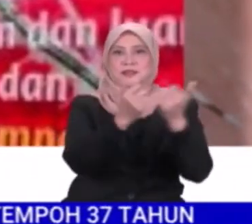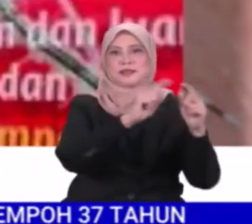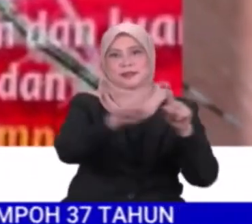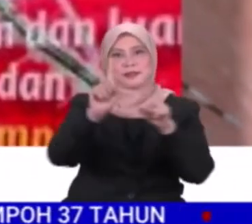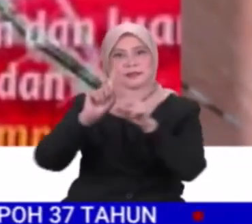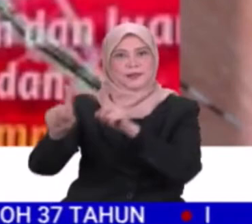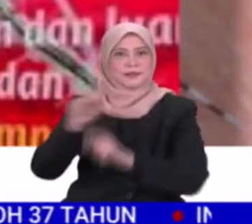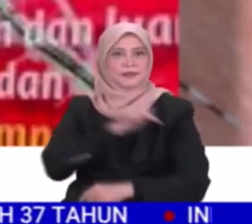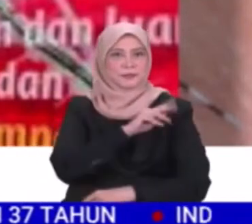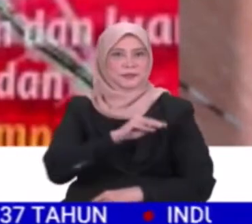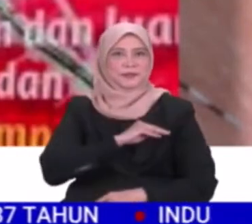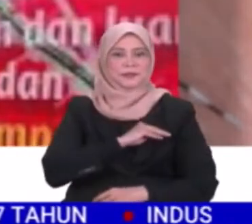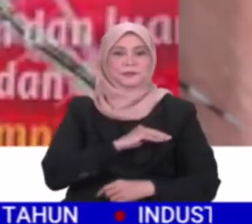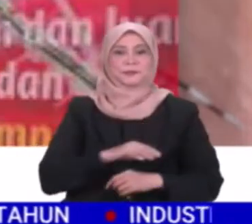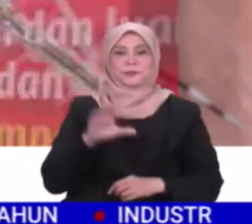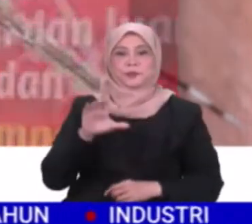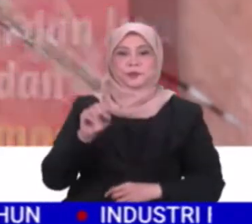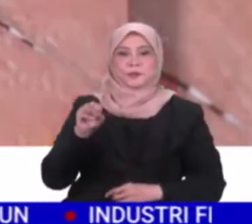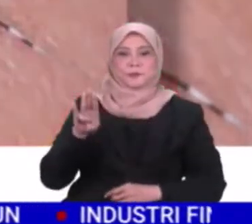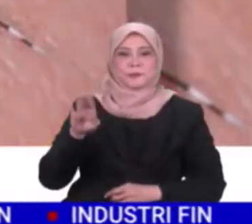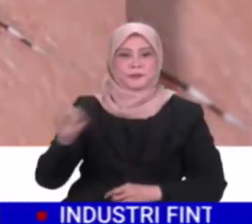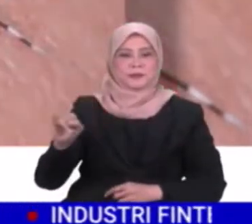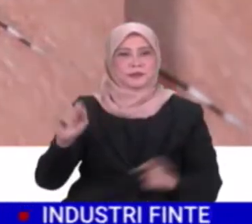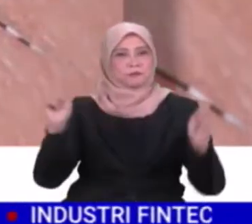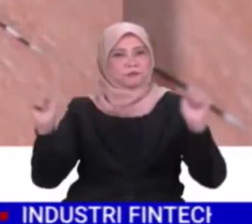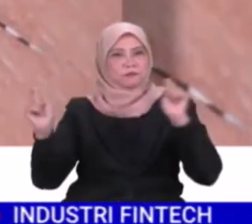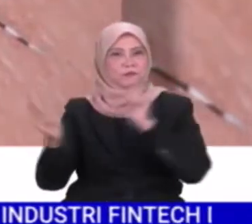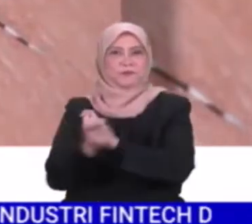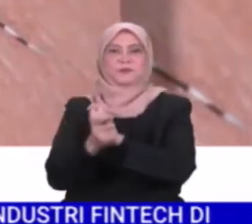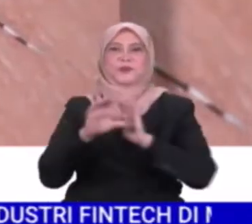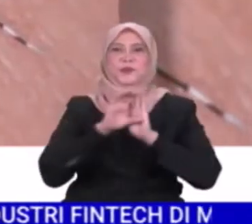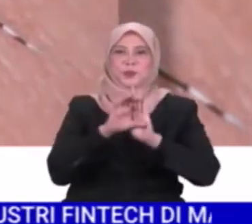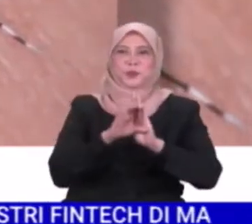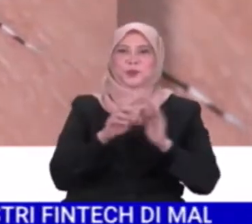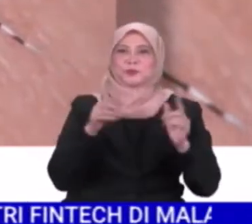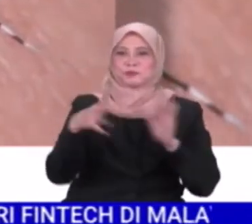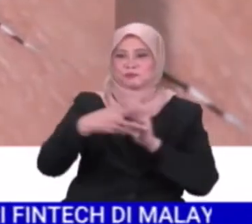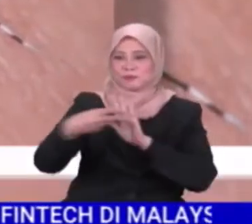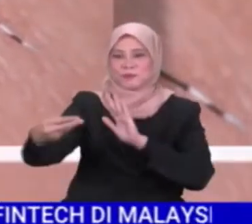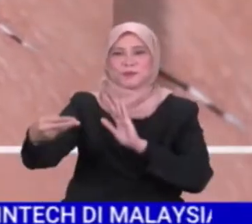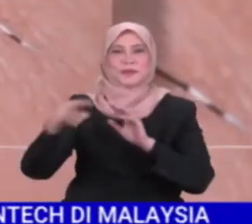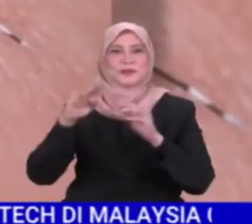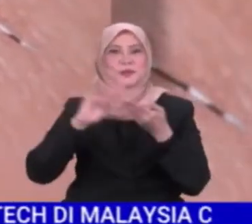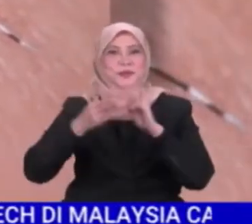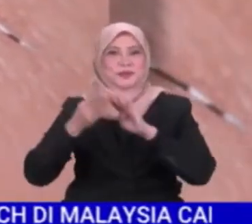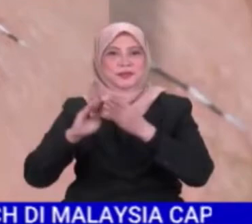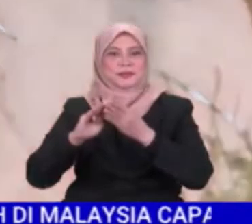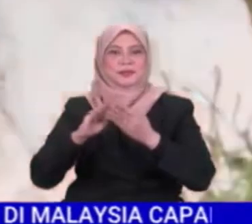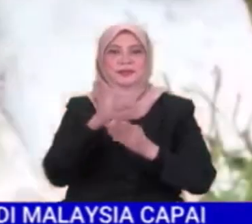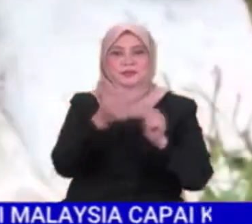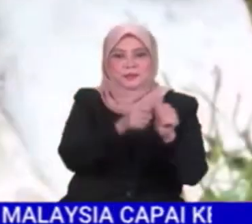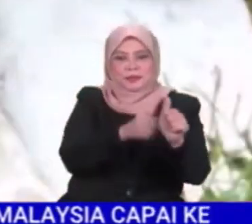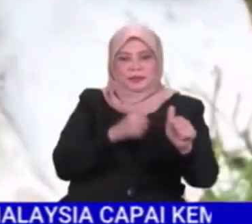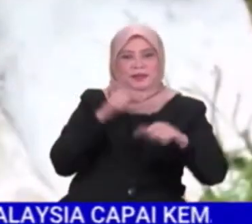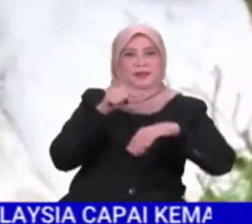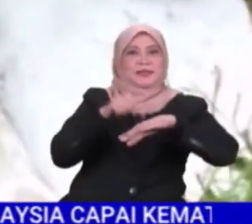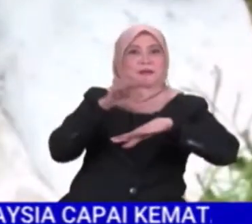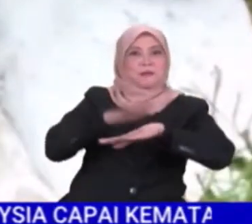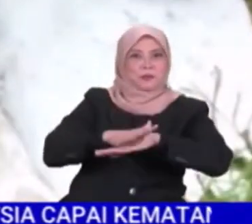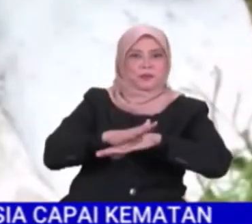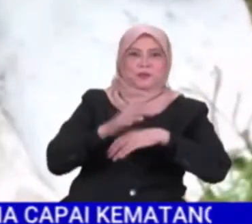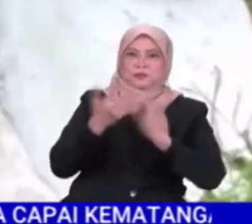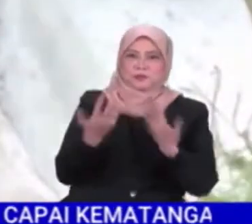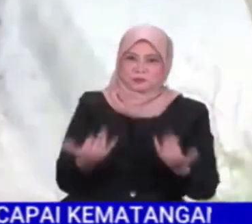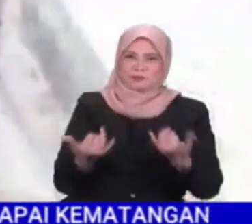pelbagai kementerian. Kombi menjadi ejen perubahan dan contoh kepada komuniti dengan mengamalkan aktiviti pencegahan denggi setiap